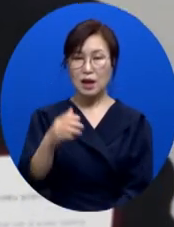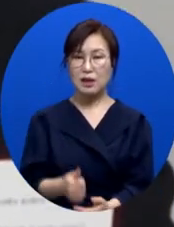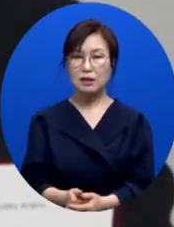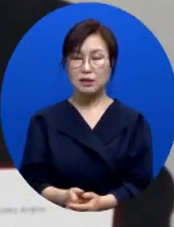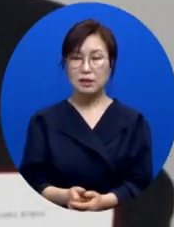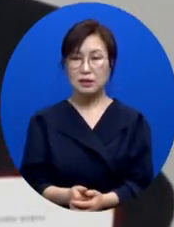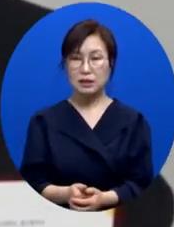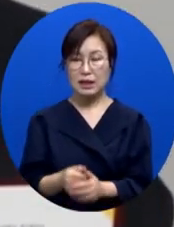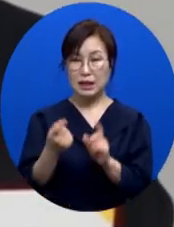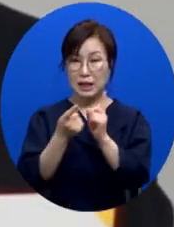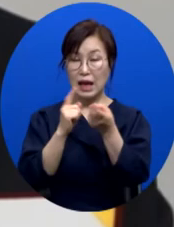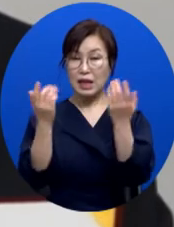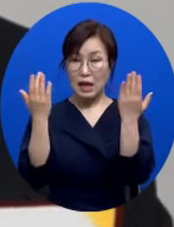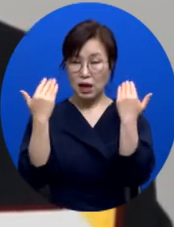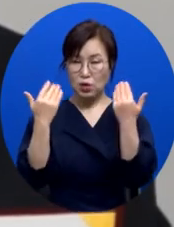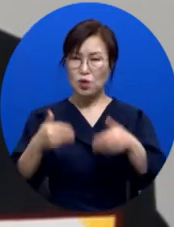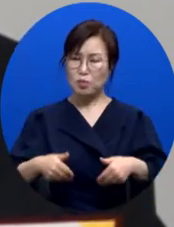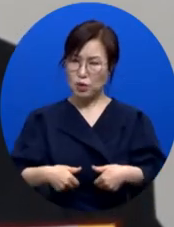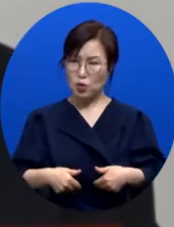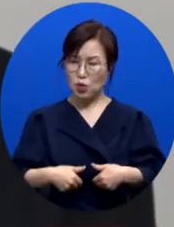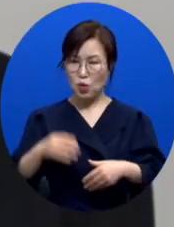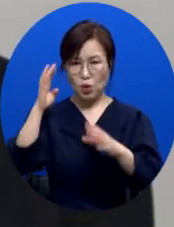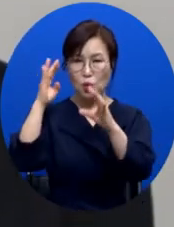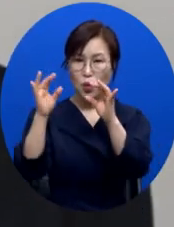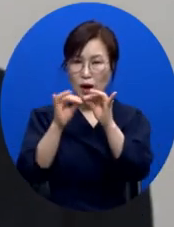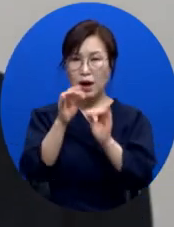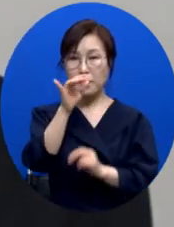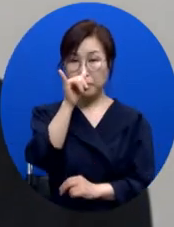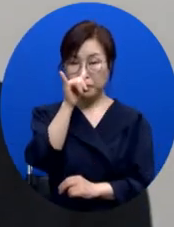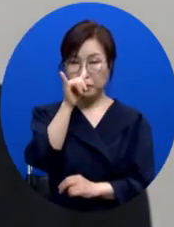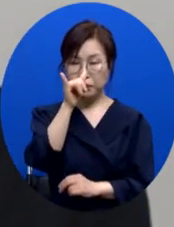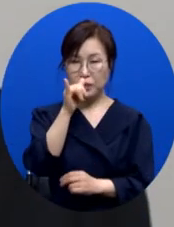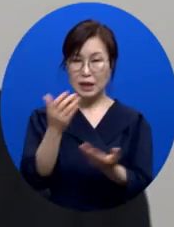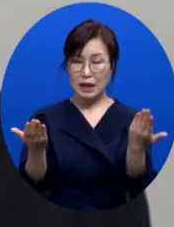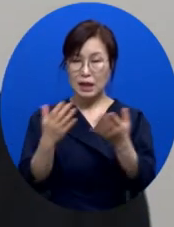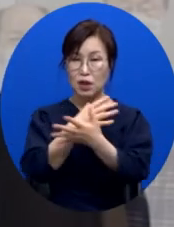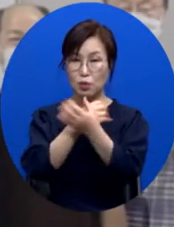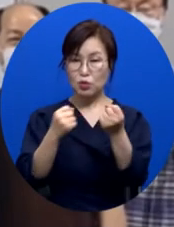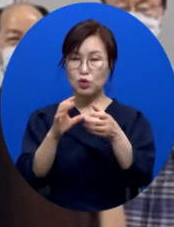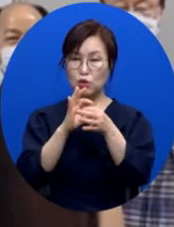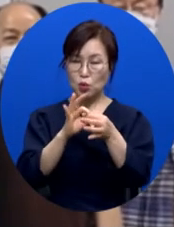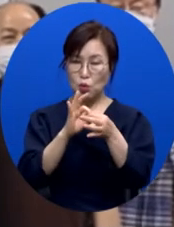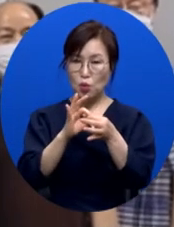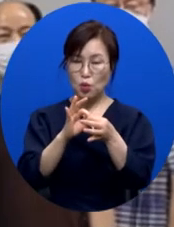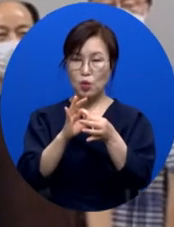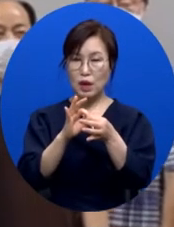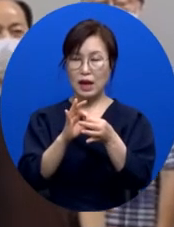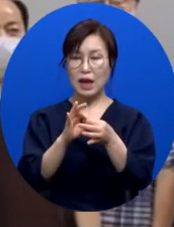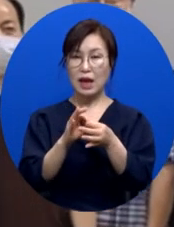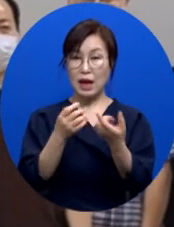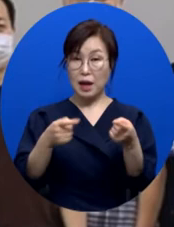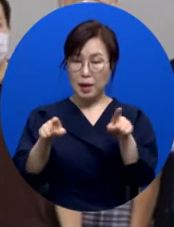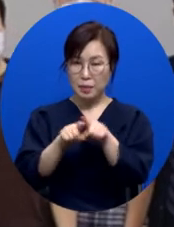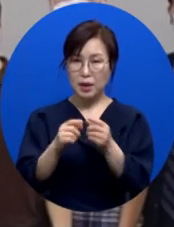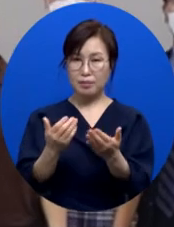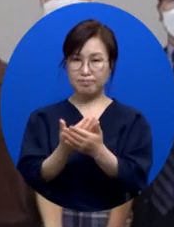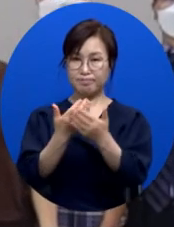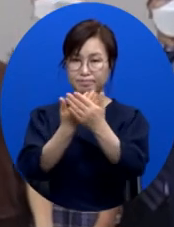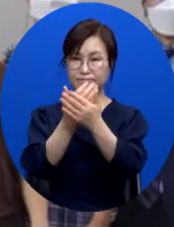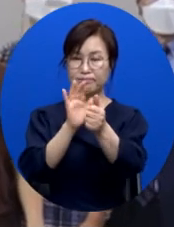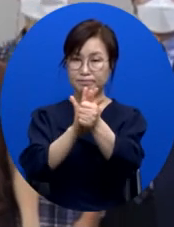기독교 대안학교에 필요성에 깊이 공감한다 며 업무 협약을 통해 총신대 와 기대 연이 건설적인 관계를